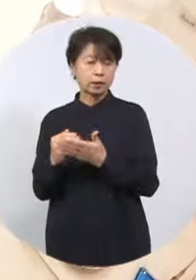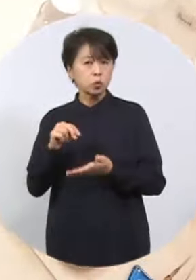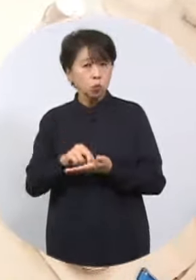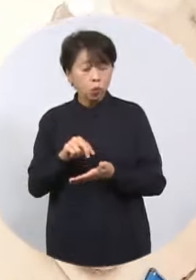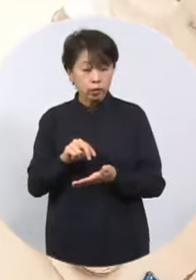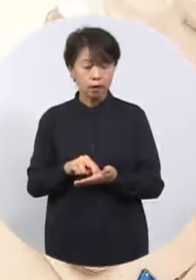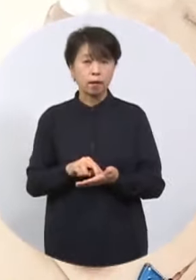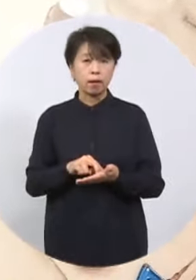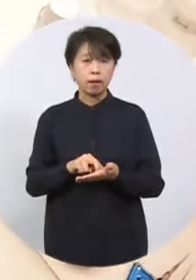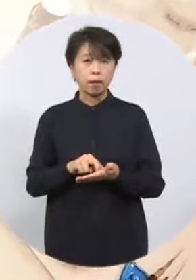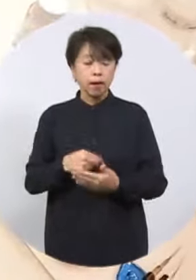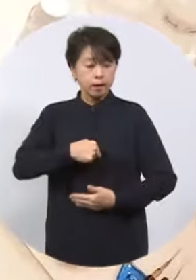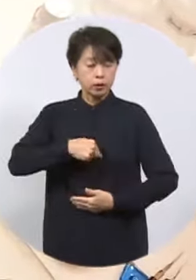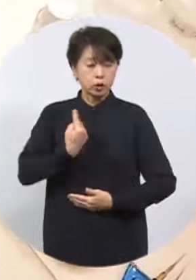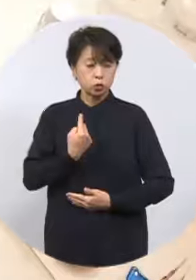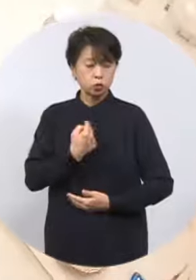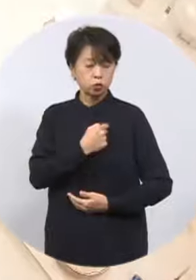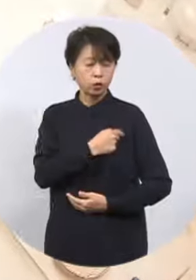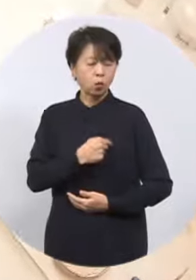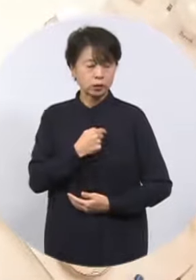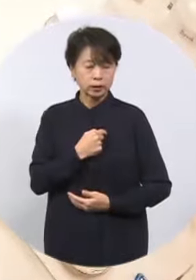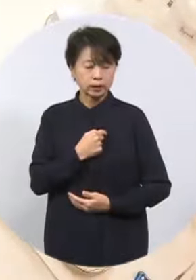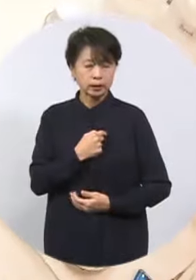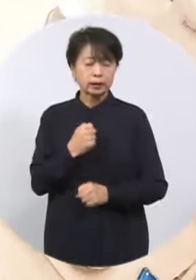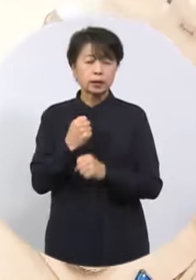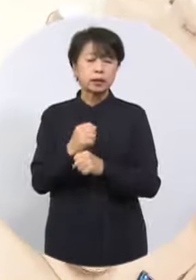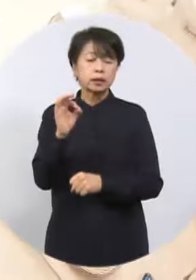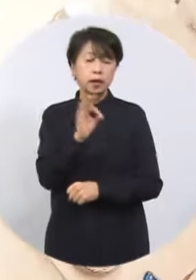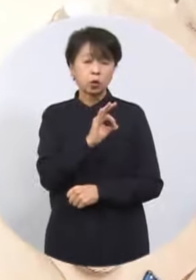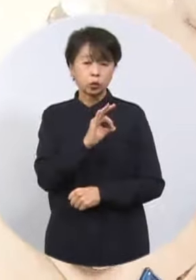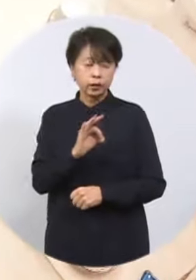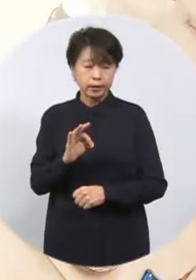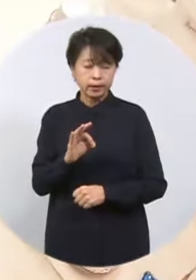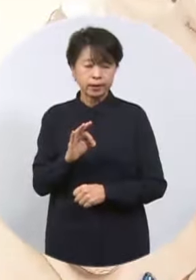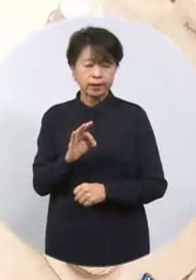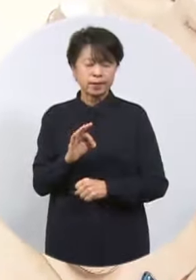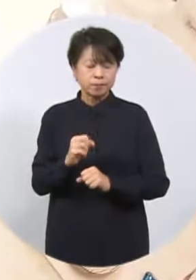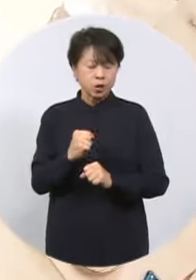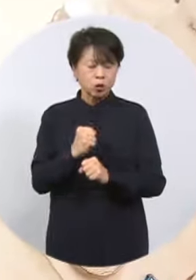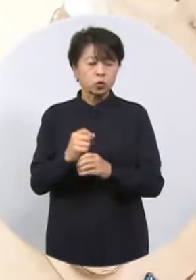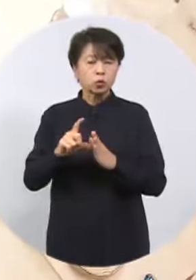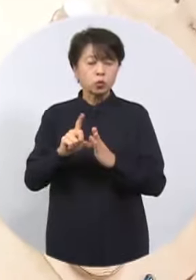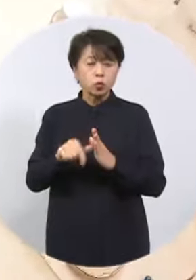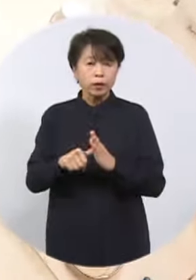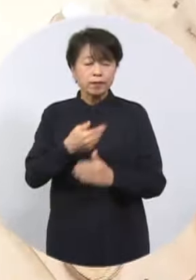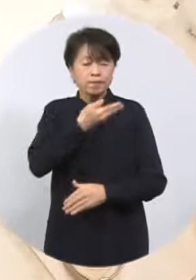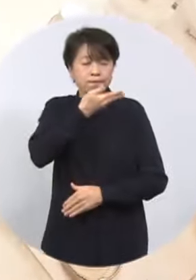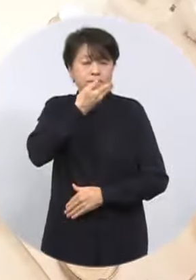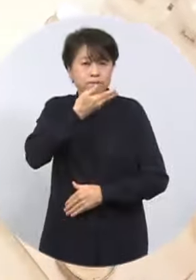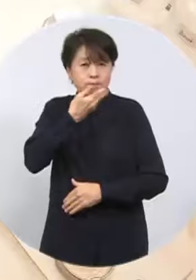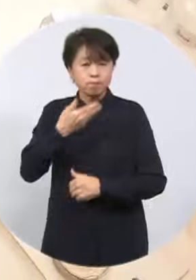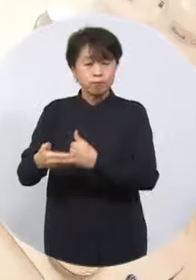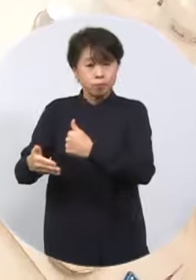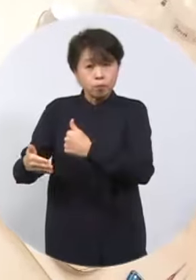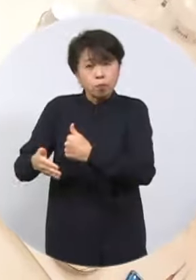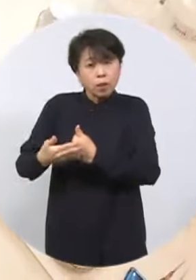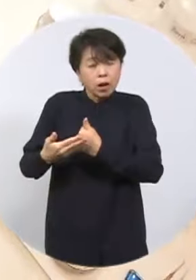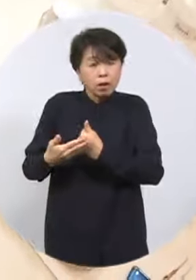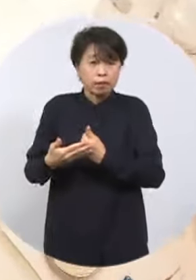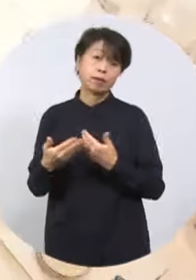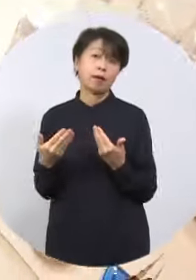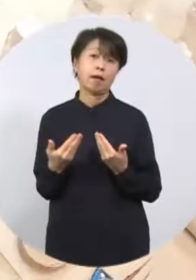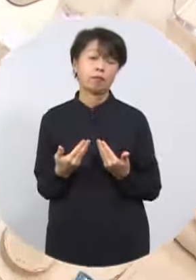して自分がどういう気持ちで作品を作っていかなきゃならないかということは、うんうん、すごく大切な動機づ